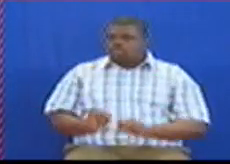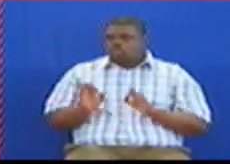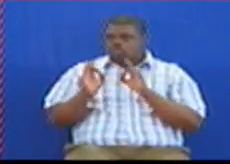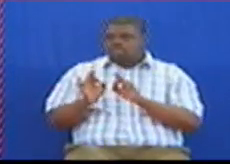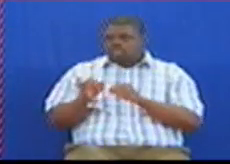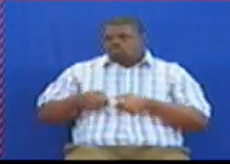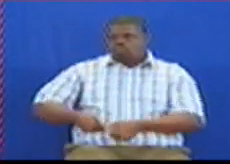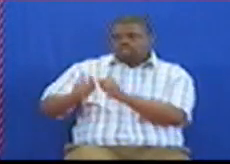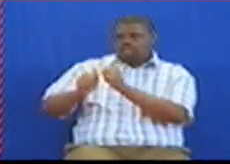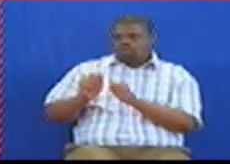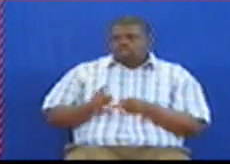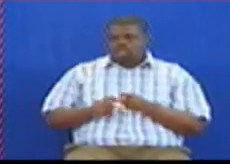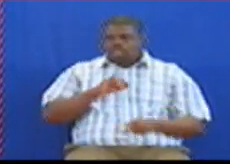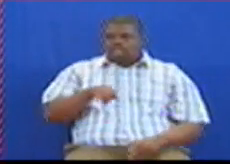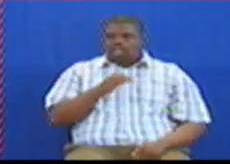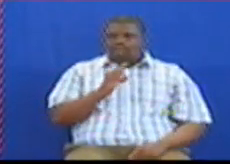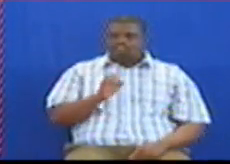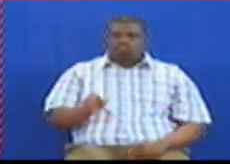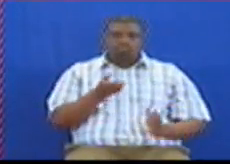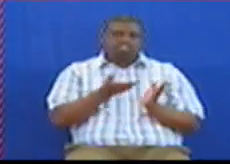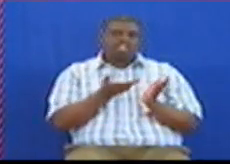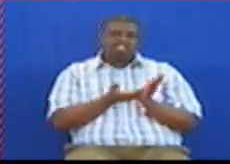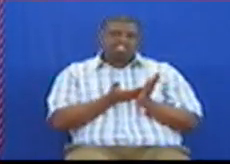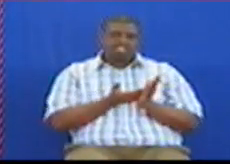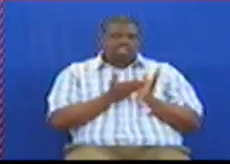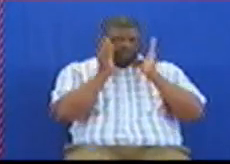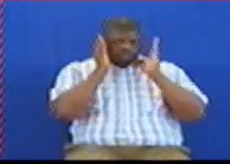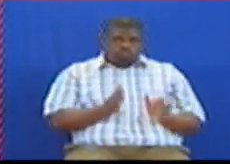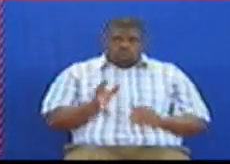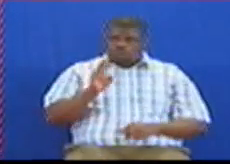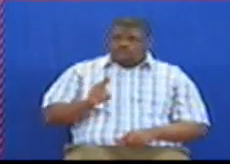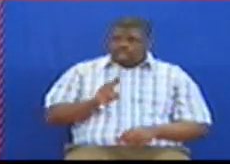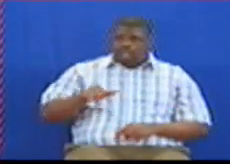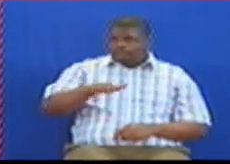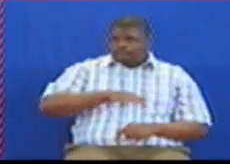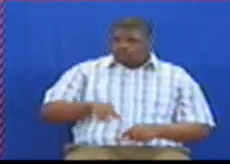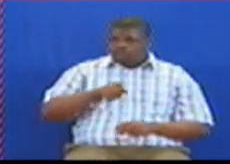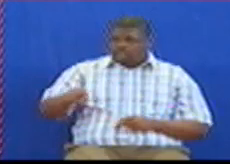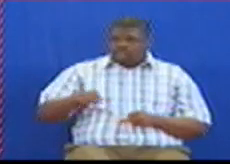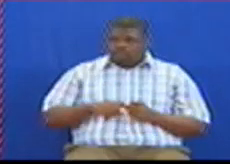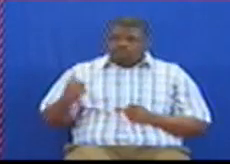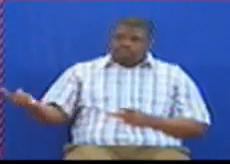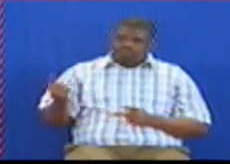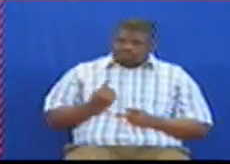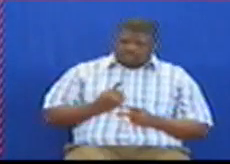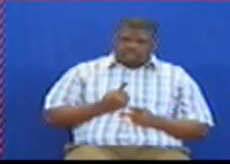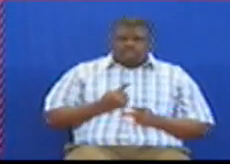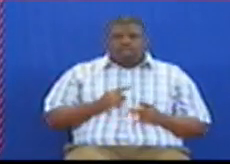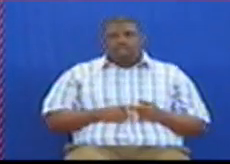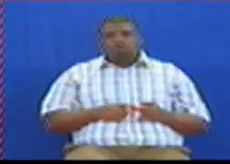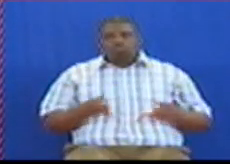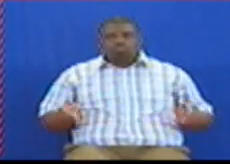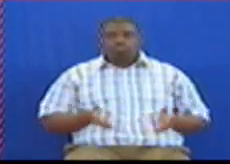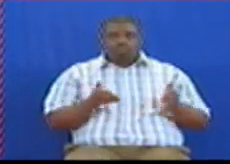wewe mwenyewe binafsi mimi ni shahidi, nimekuwa mkuu wa wilaya kwenye maeneo yale, umekuwa ukinitembelea na kwa hakika umetutia